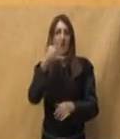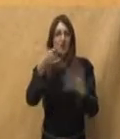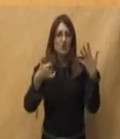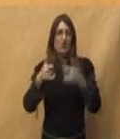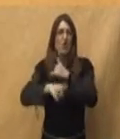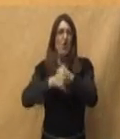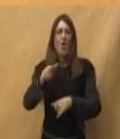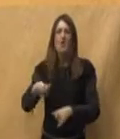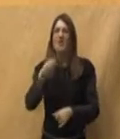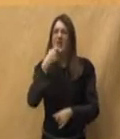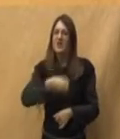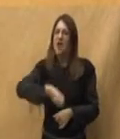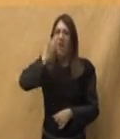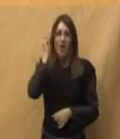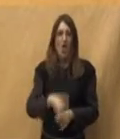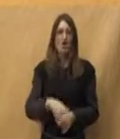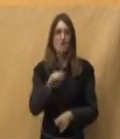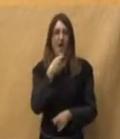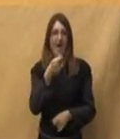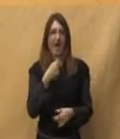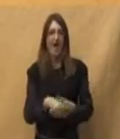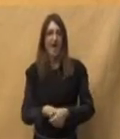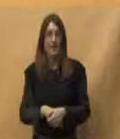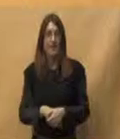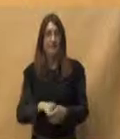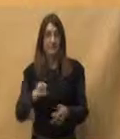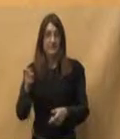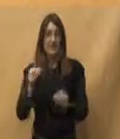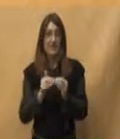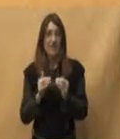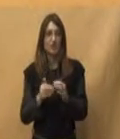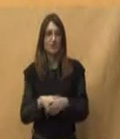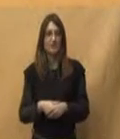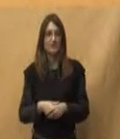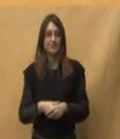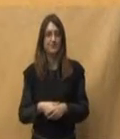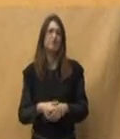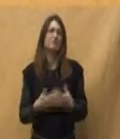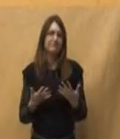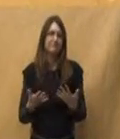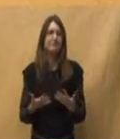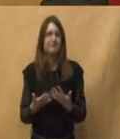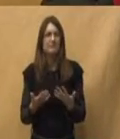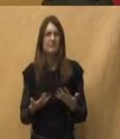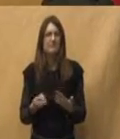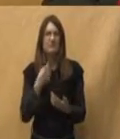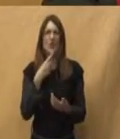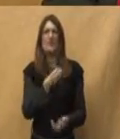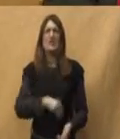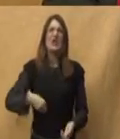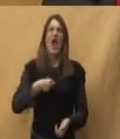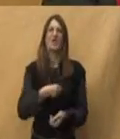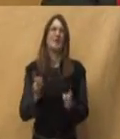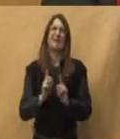zaista katastrofalnu hranu, doktor Kulijer. Jel se vi slažete sa mnom ili ne? Pa dobro, možda je riječ katastrofa